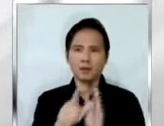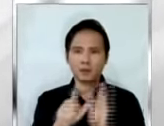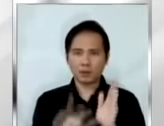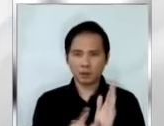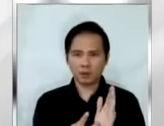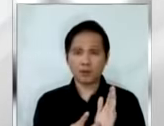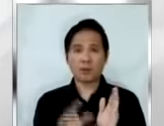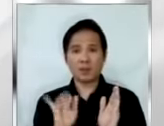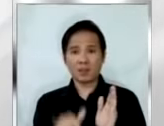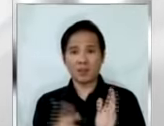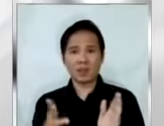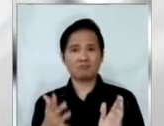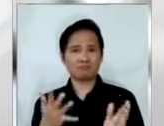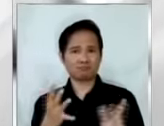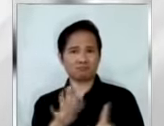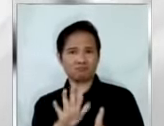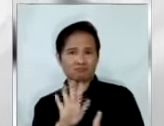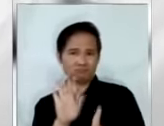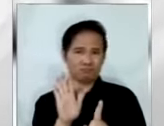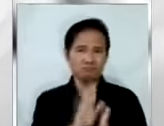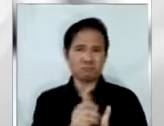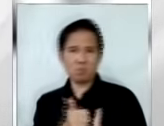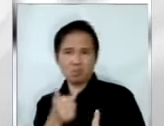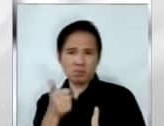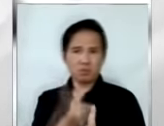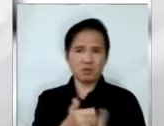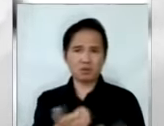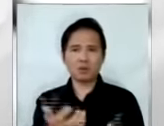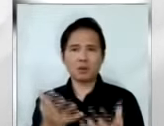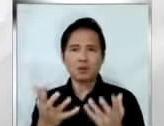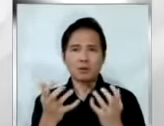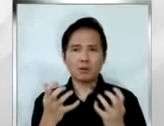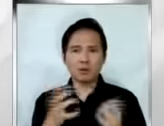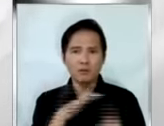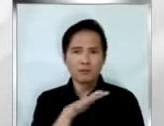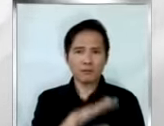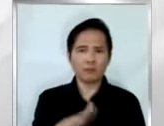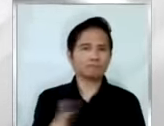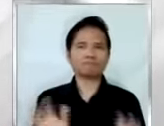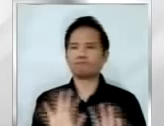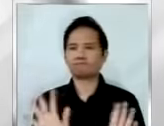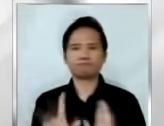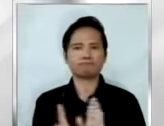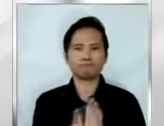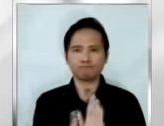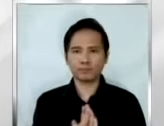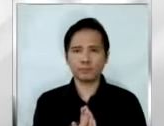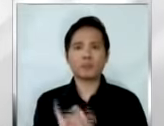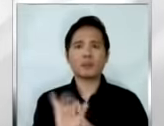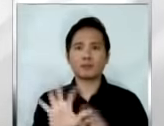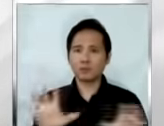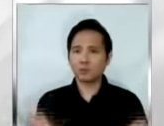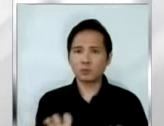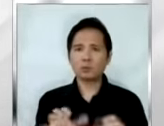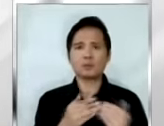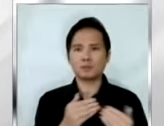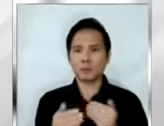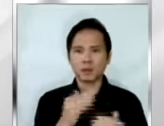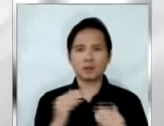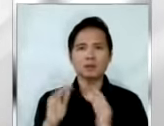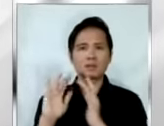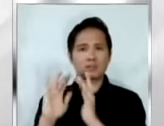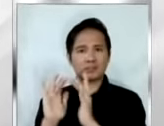punishable under our revised penal code. Mm-hmm. So, kung itinaan mo yan, sa internet, sa social media, then